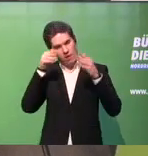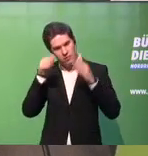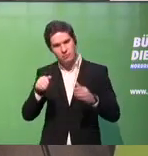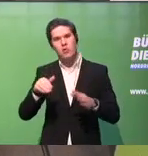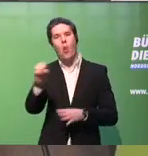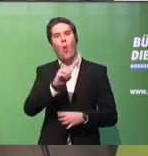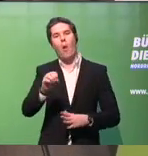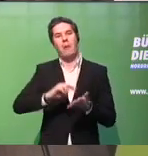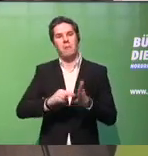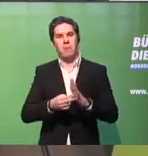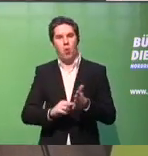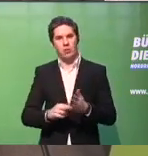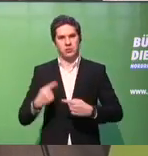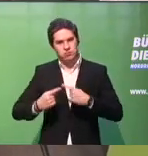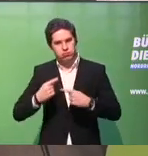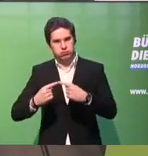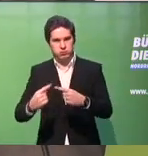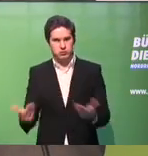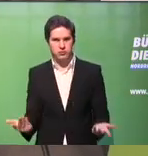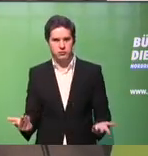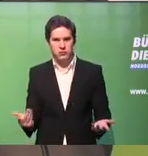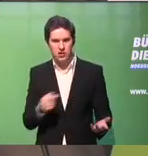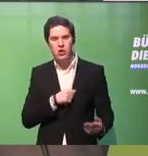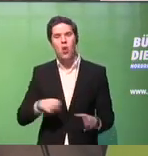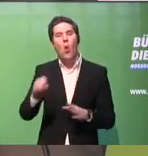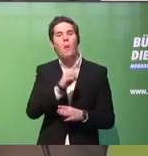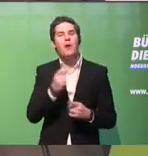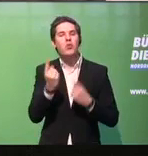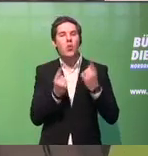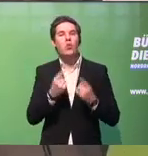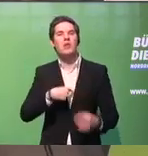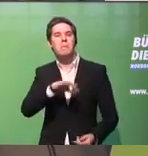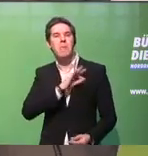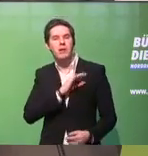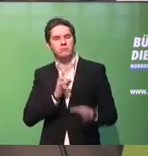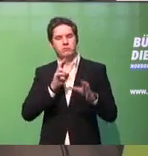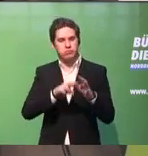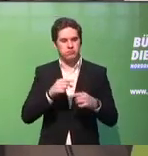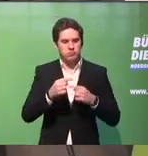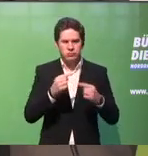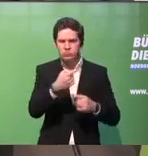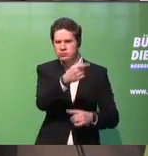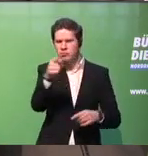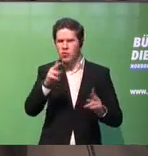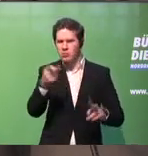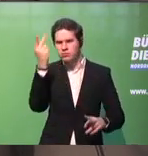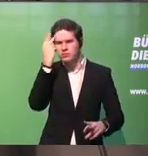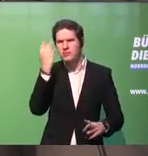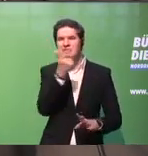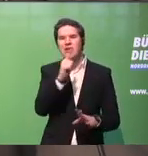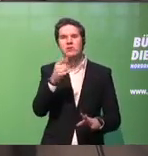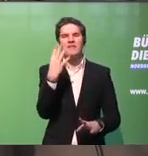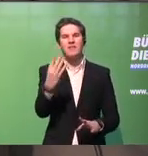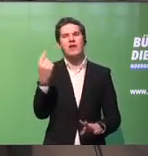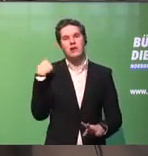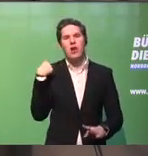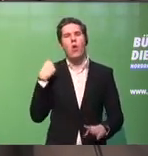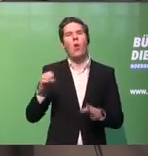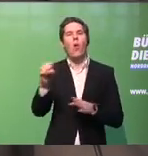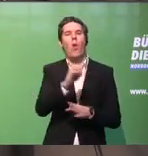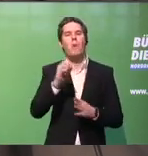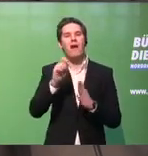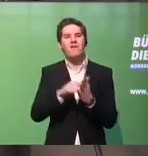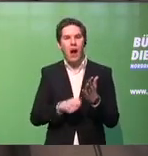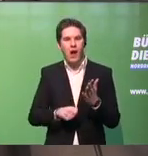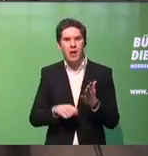zu beschäftigen und mich zu engagieren in der Europäischen Grünen Partei. Ihr entsinnt euch vielleicht 2004, Europawahlen, Im Mai 2004